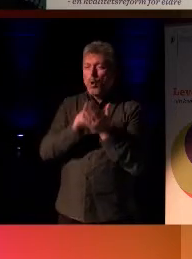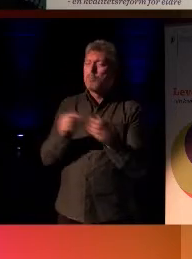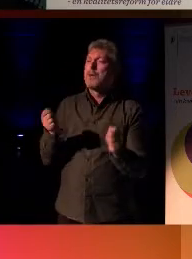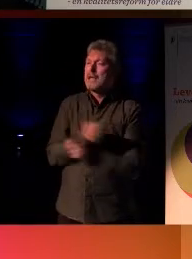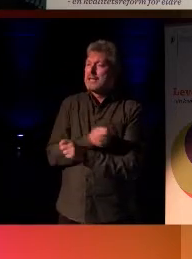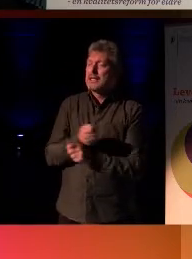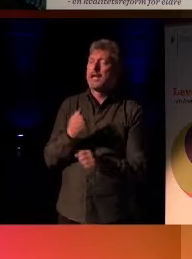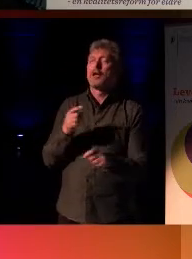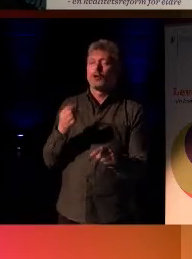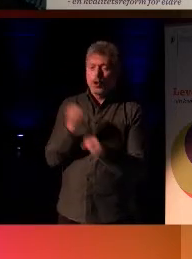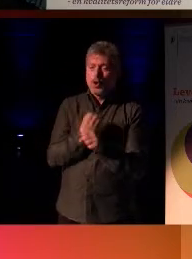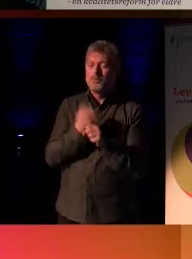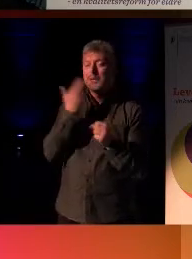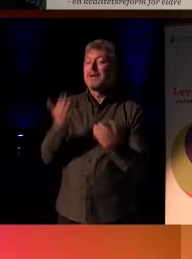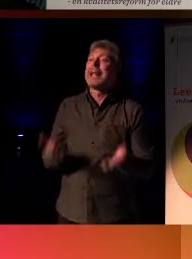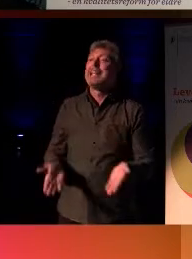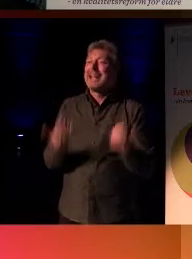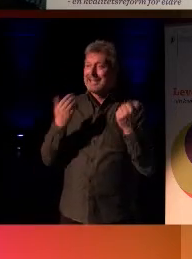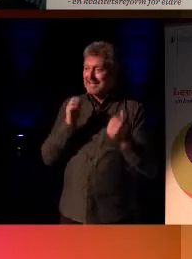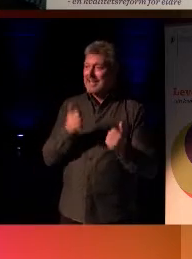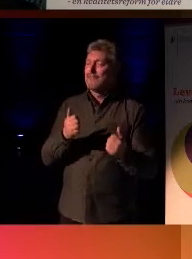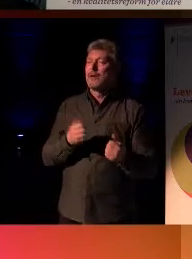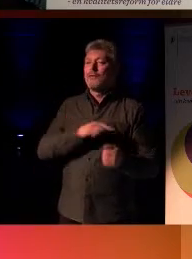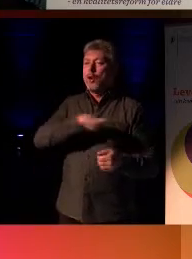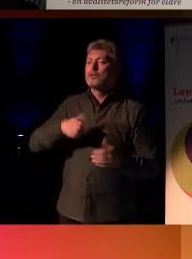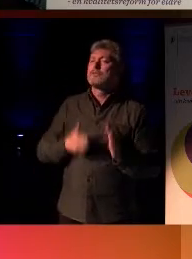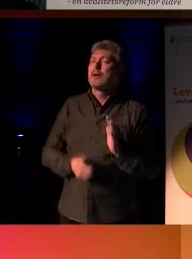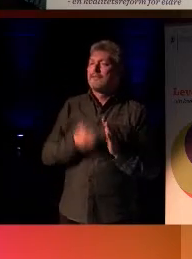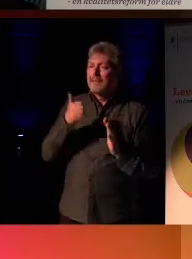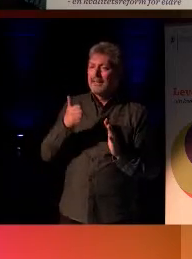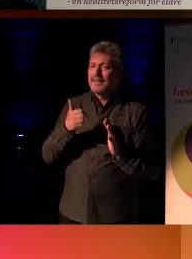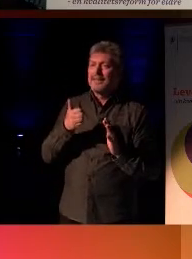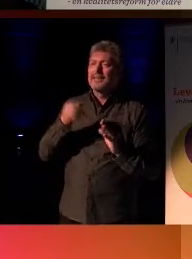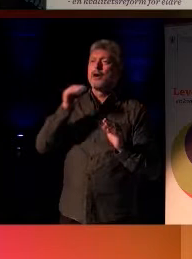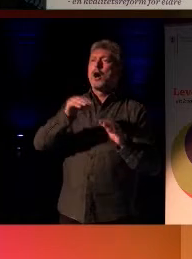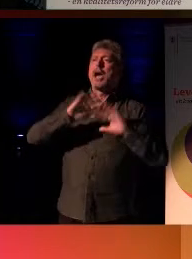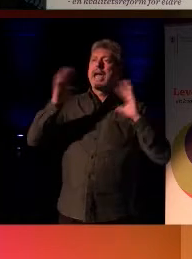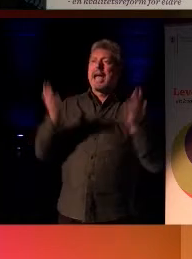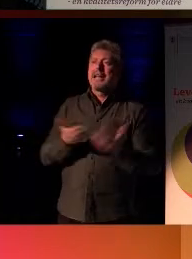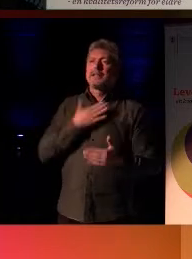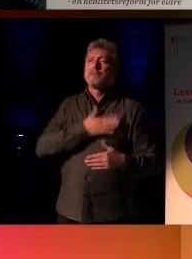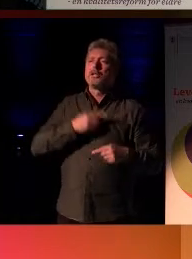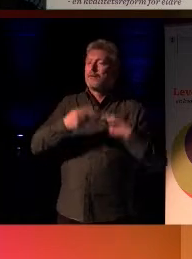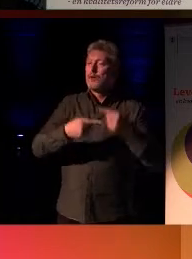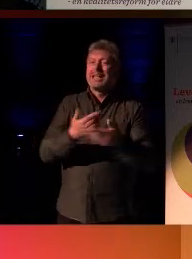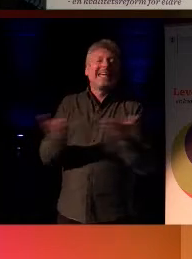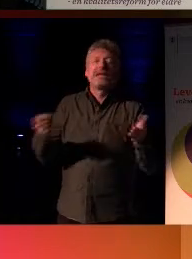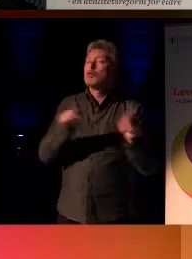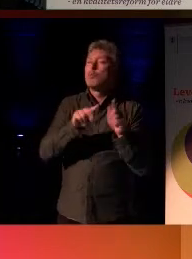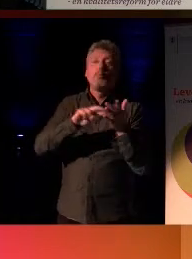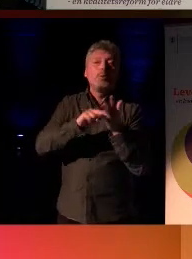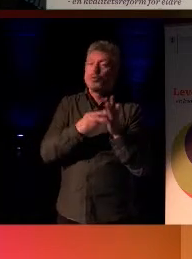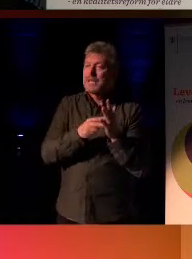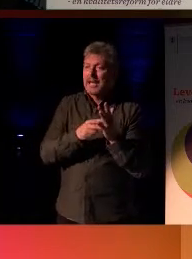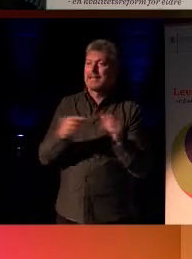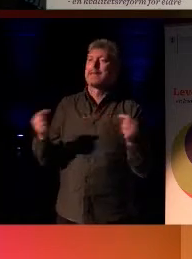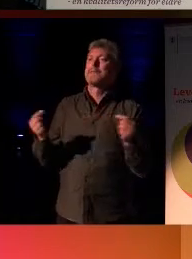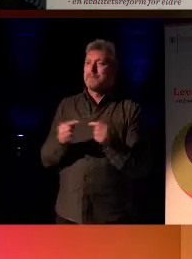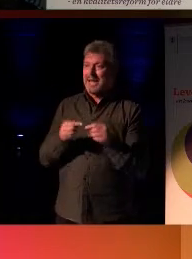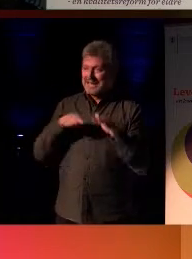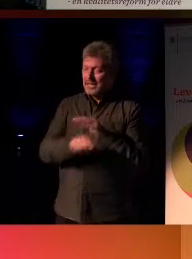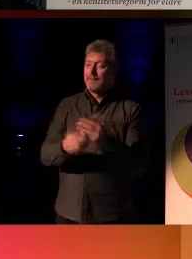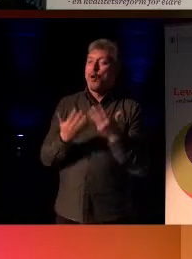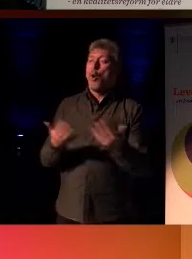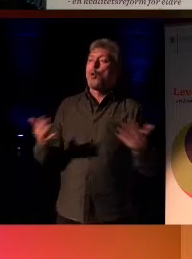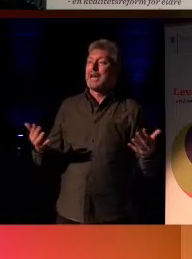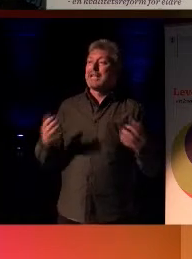nettopp at jobben skal bli lettere. Derfor var det viktig for oss å innføre helhetlig pasientforløp, ikke som et prosjekt, men innenfor ordinær